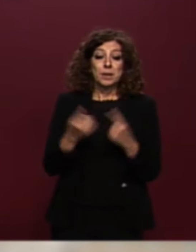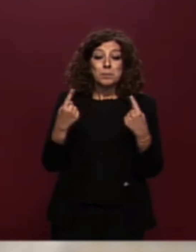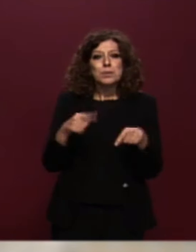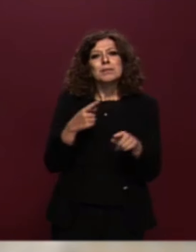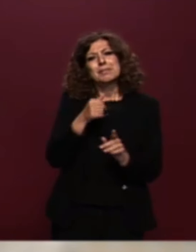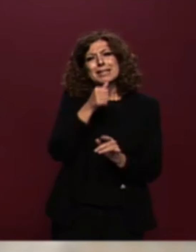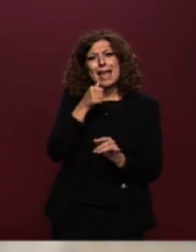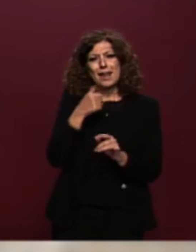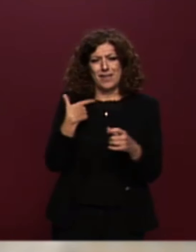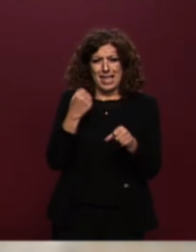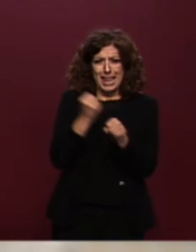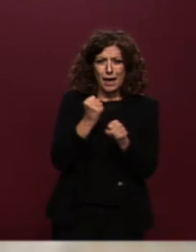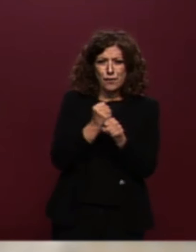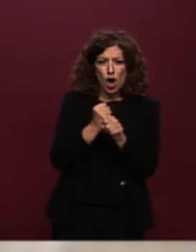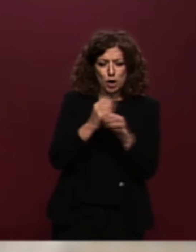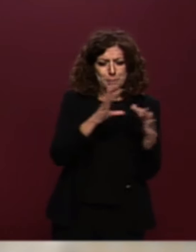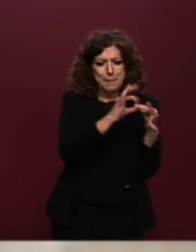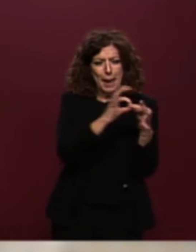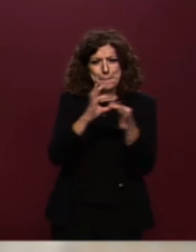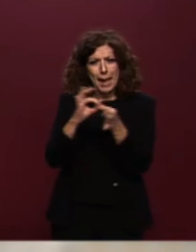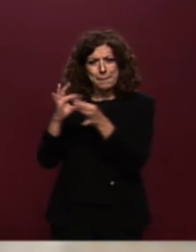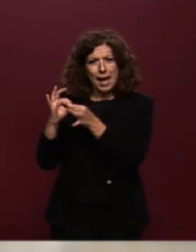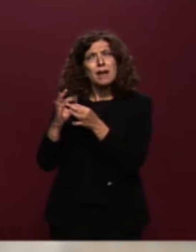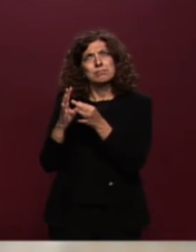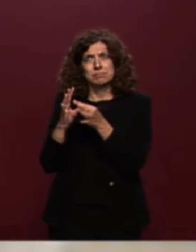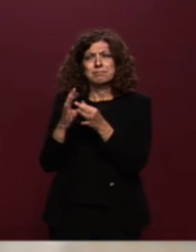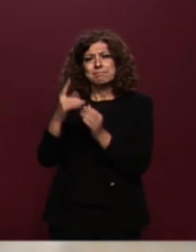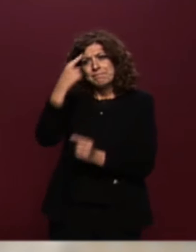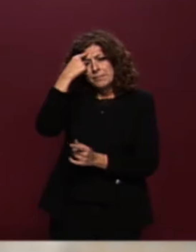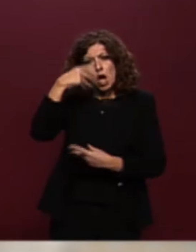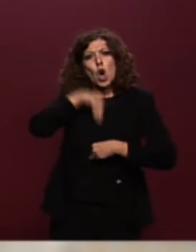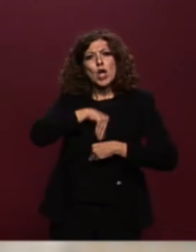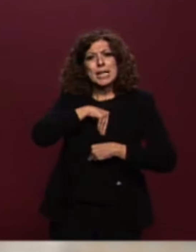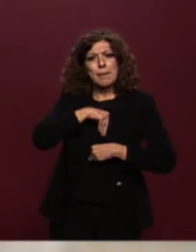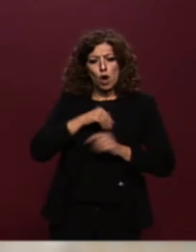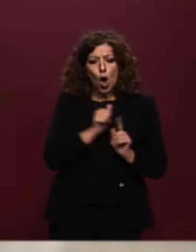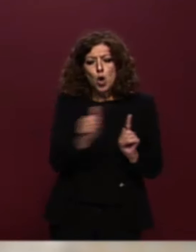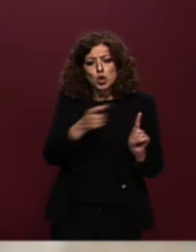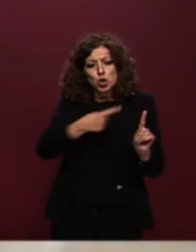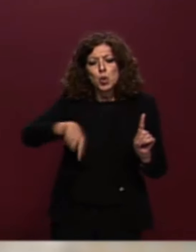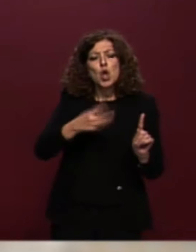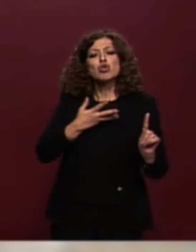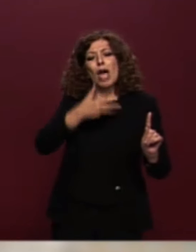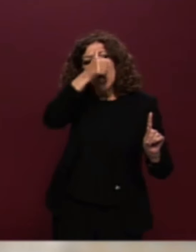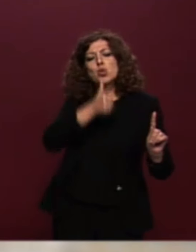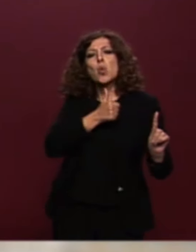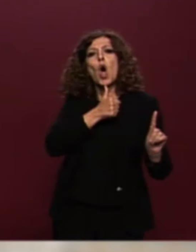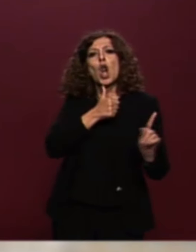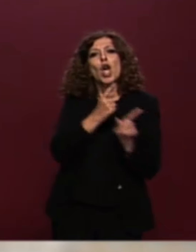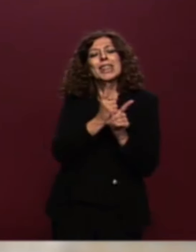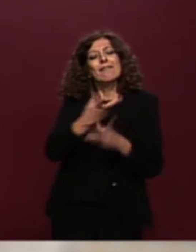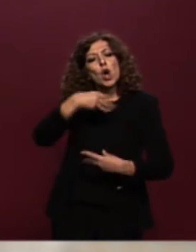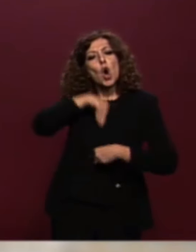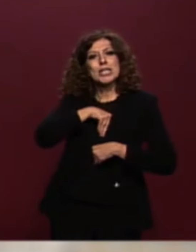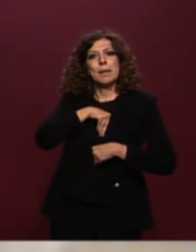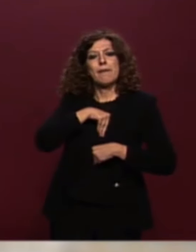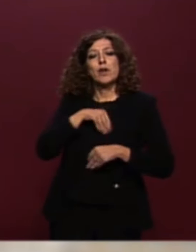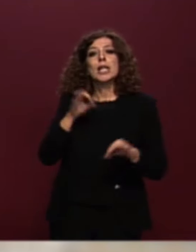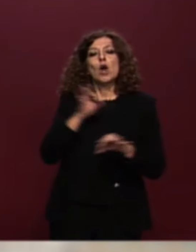lavoro la consapevolezza che ciascuno di noi ha potenzialmente un ruolo di consapevolezza o di